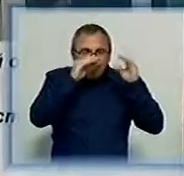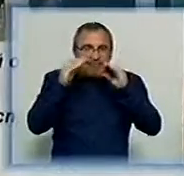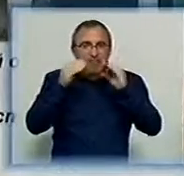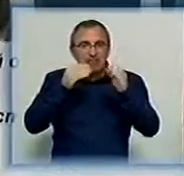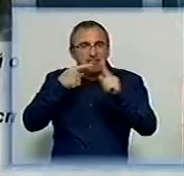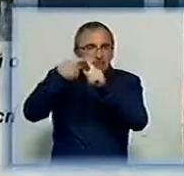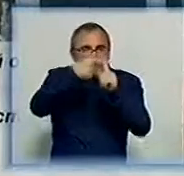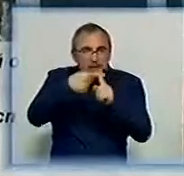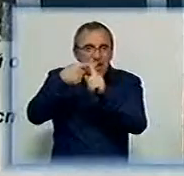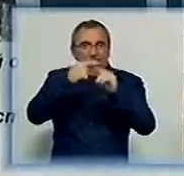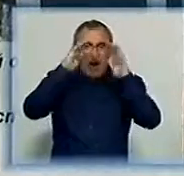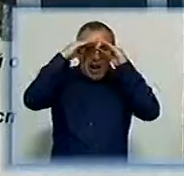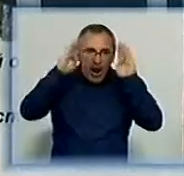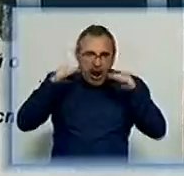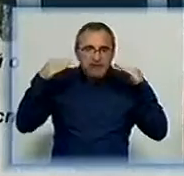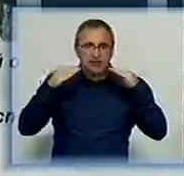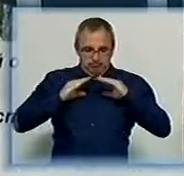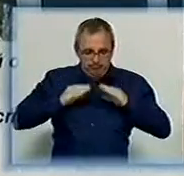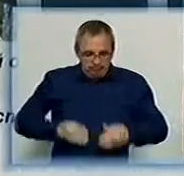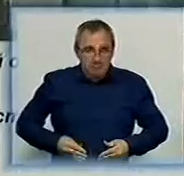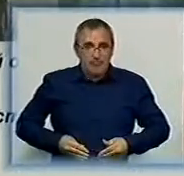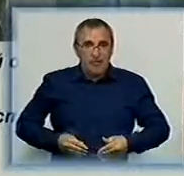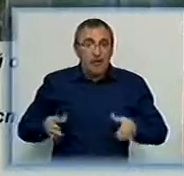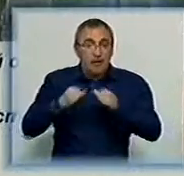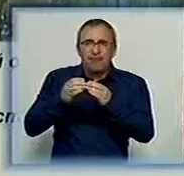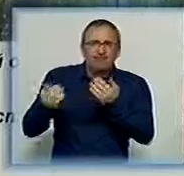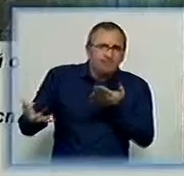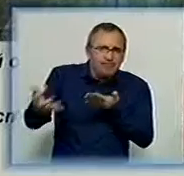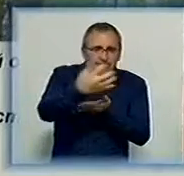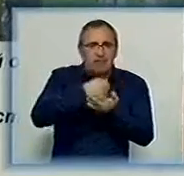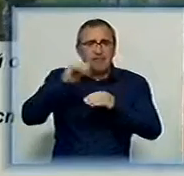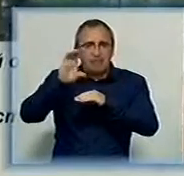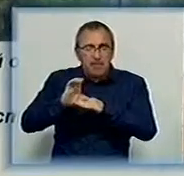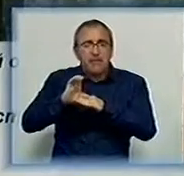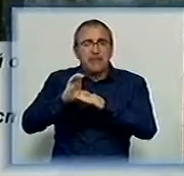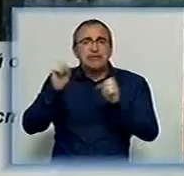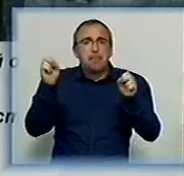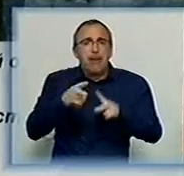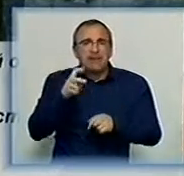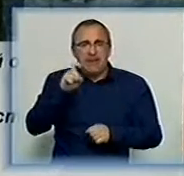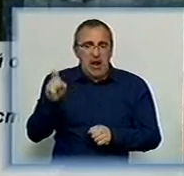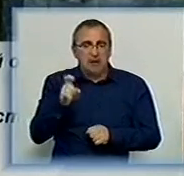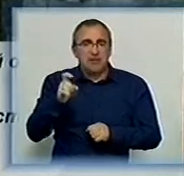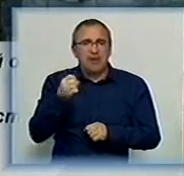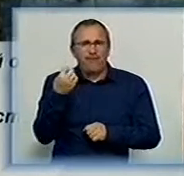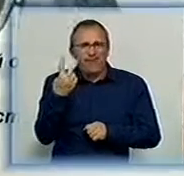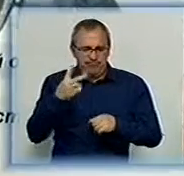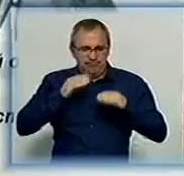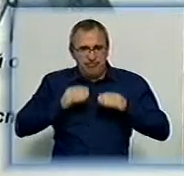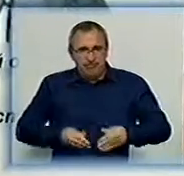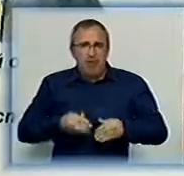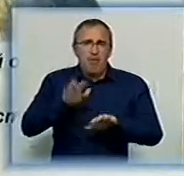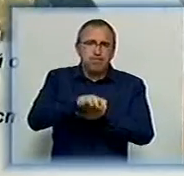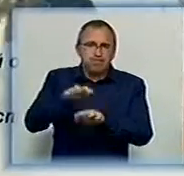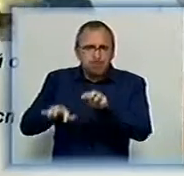приціли, каски, бронежилети. Активісти розпочали збір коштів для допомоги спецназу. Уже придбали для них 12 бронежилетів, 30 пар взуття,